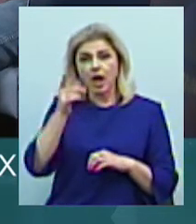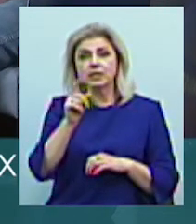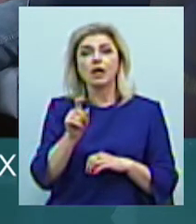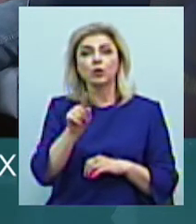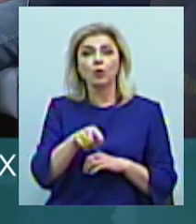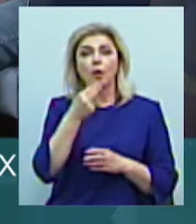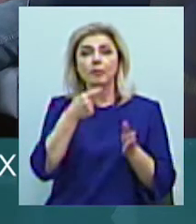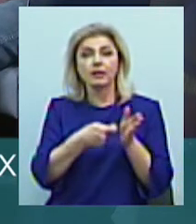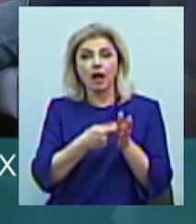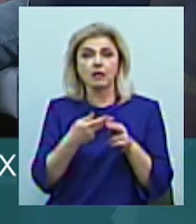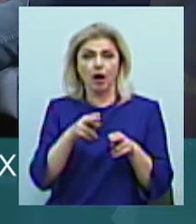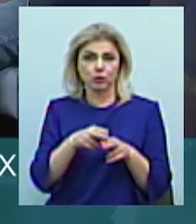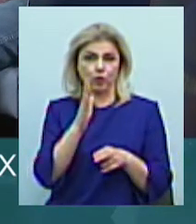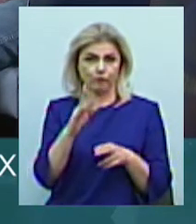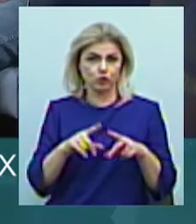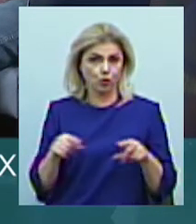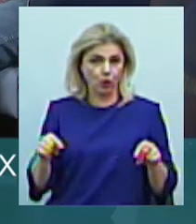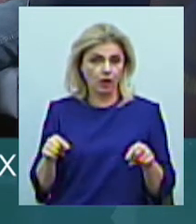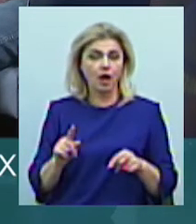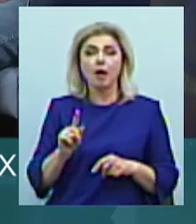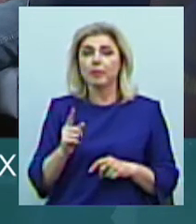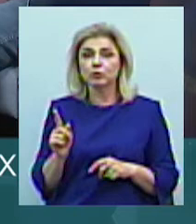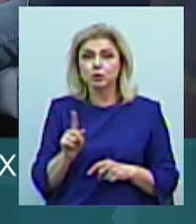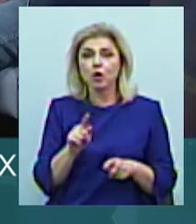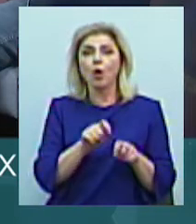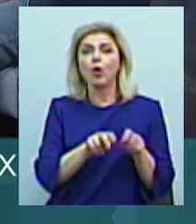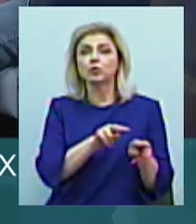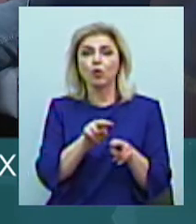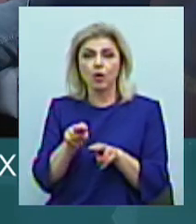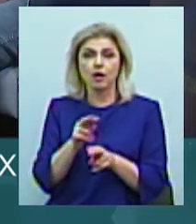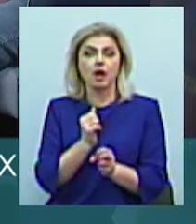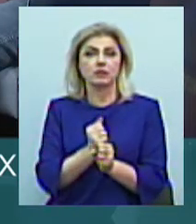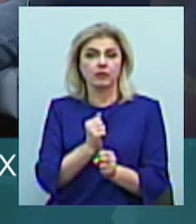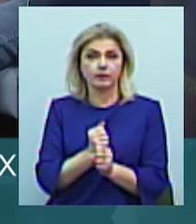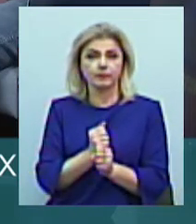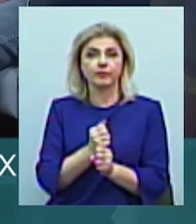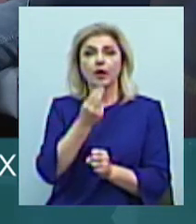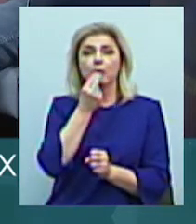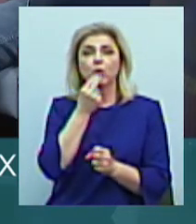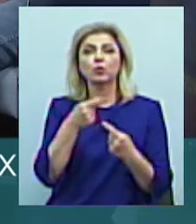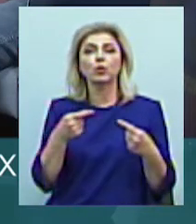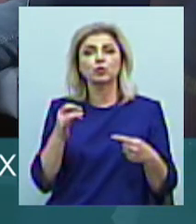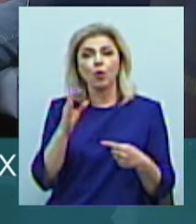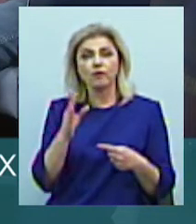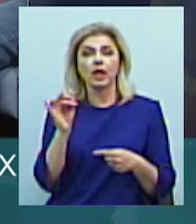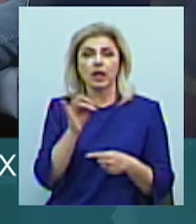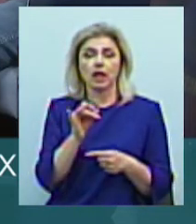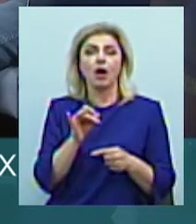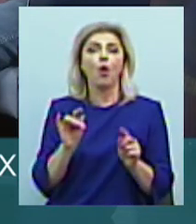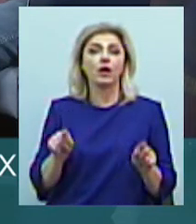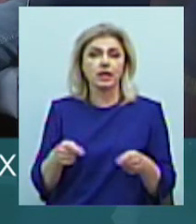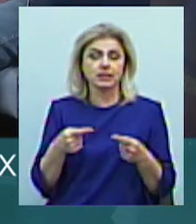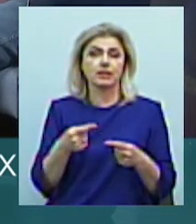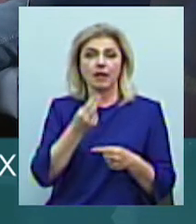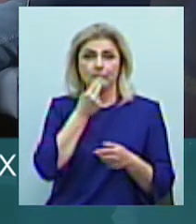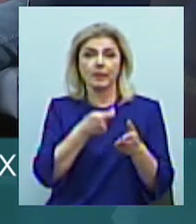яке організовано в школах. Потому что контроль проводит вообще продукты питания и самого процесса организации